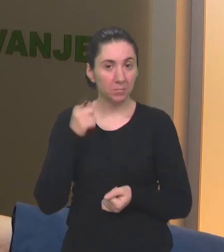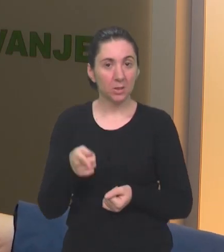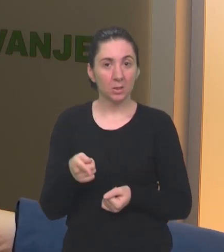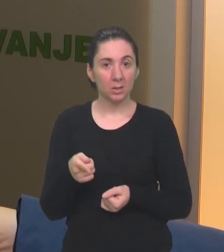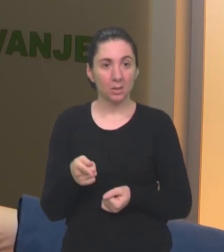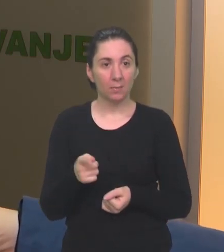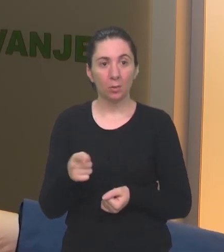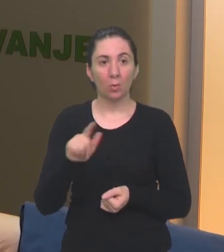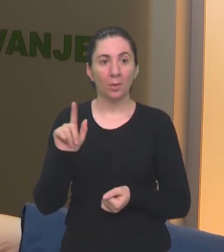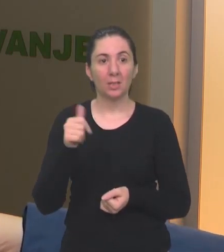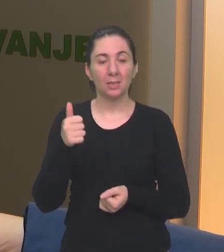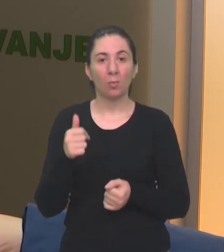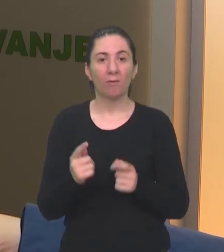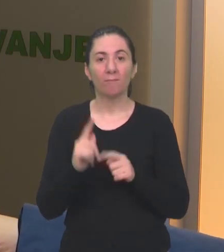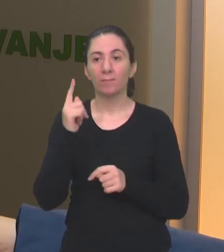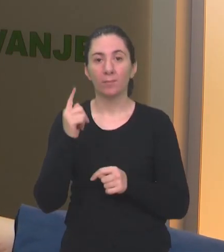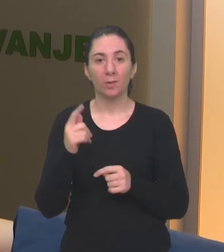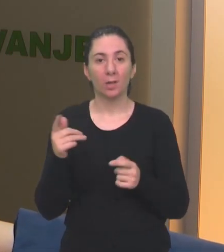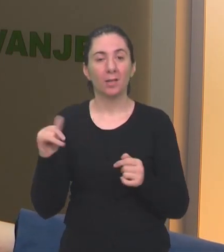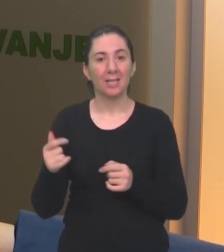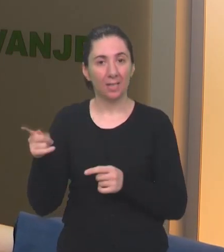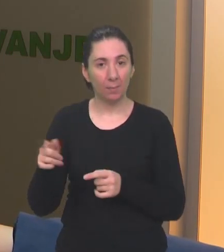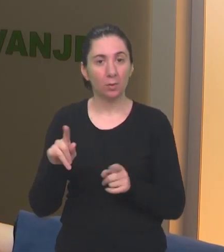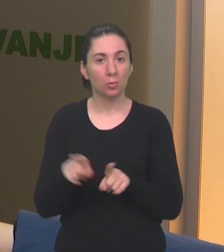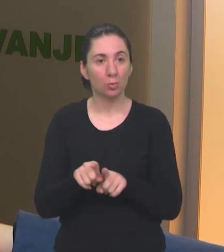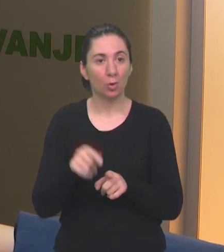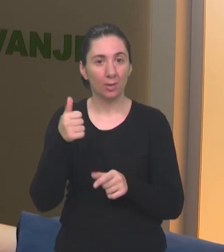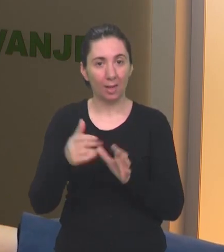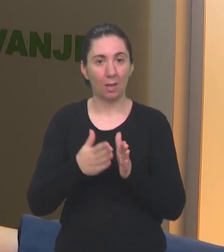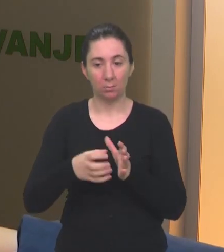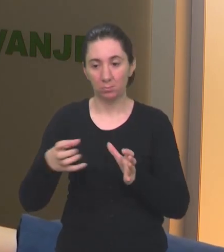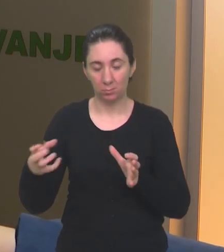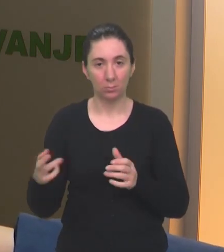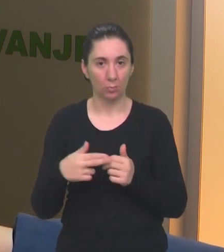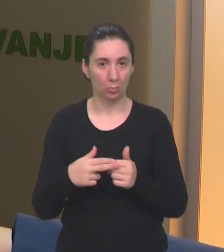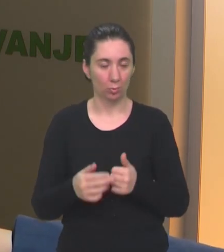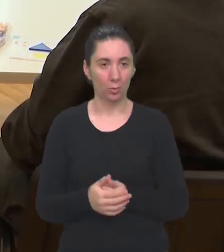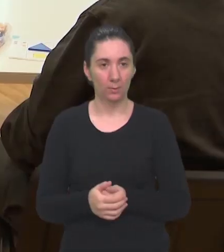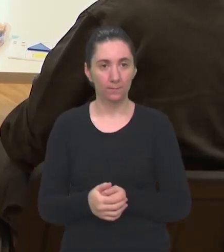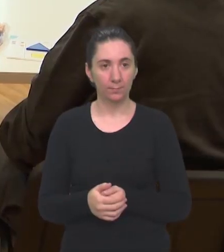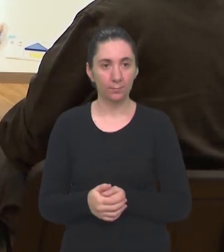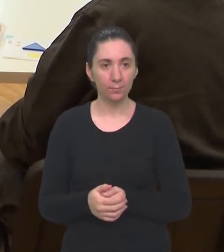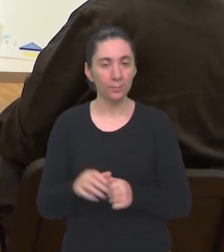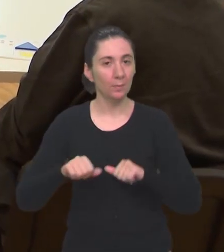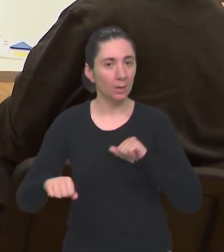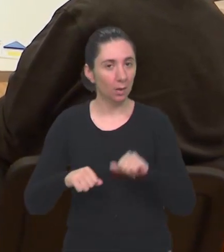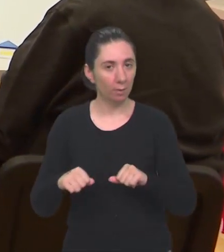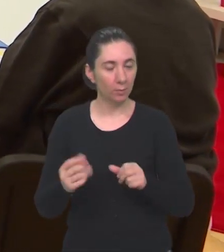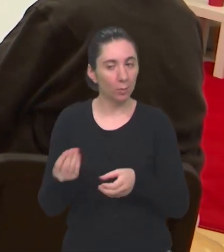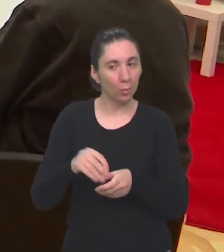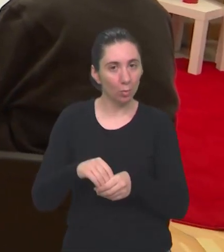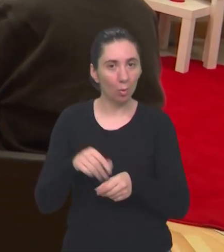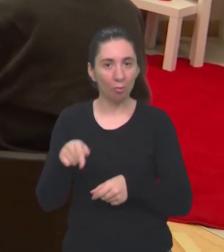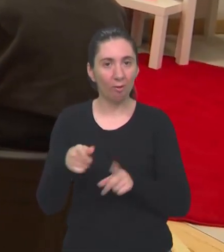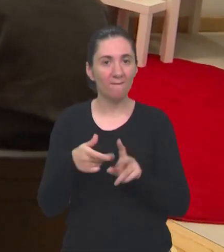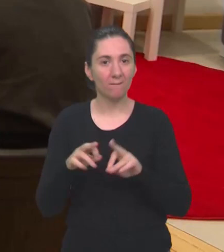je to nije sad samo jedan vrhunac suradnje sa gradom Jastrebarskom, nego već jedan u nizu koji će sigurno i biti. Ravnateljica je dodala da